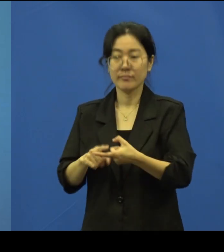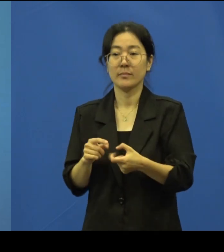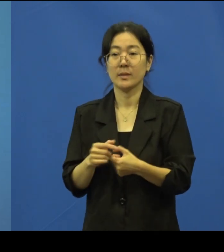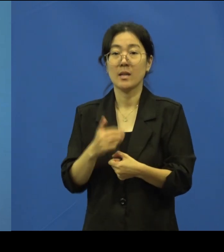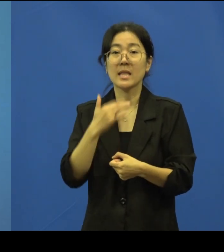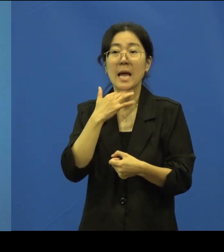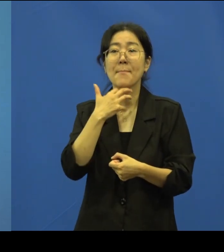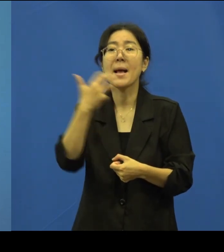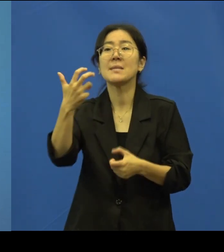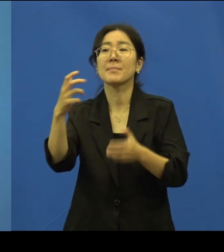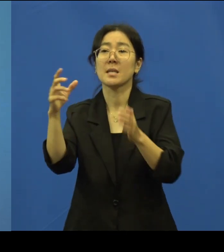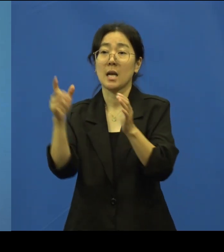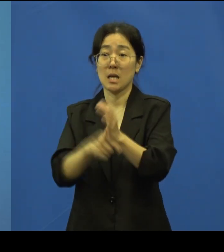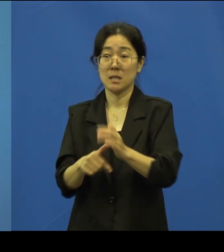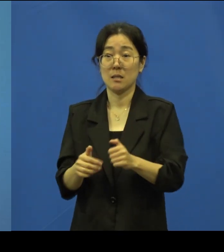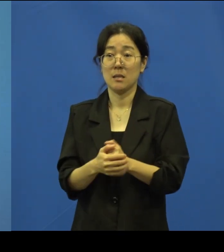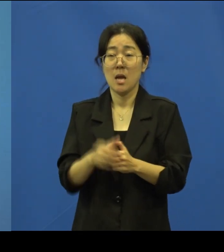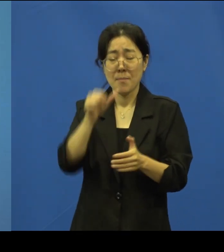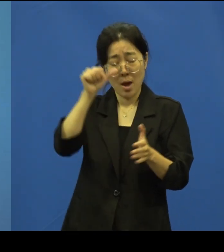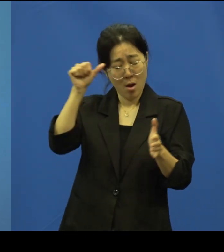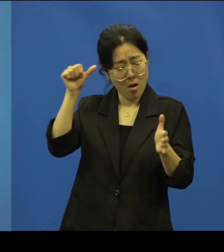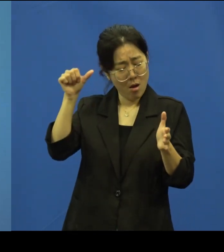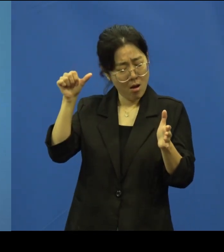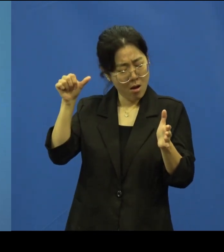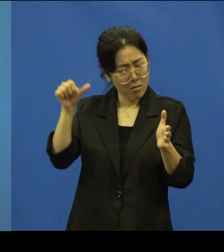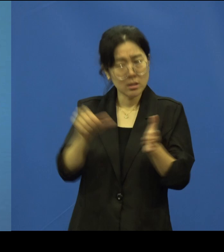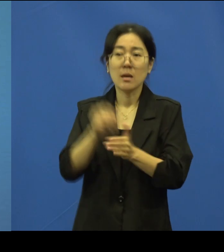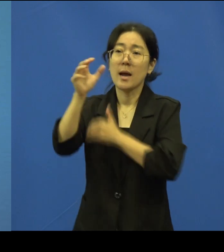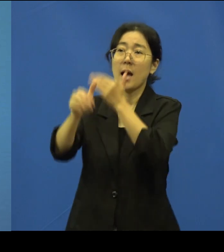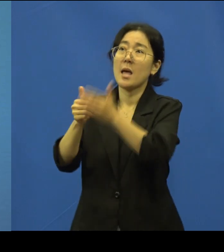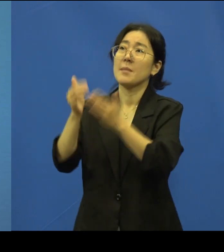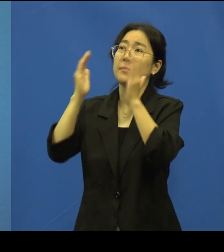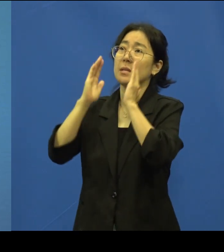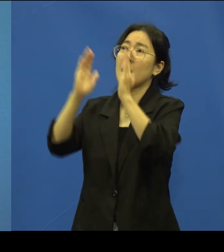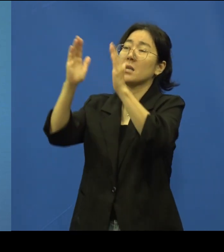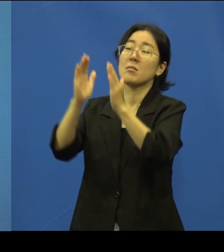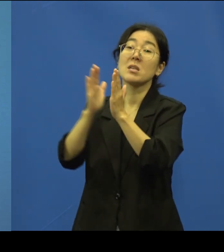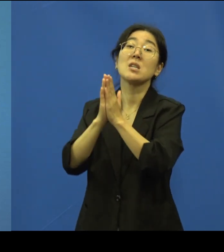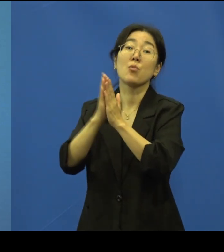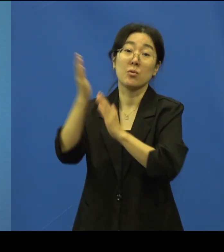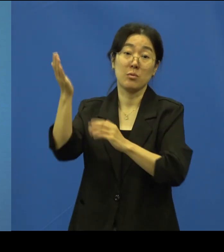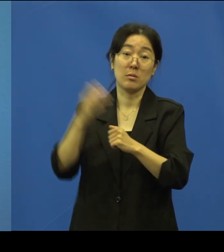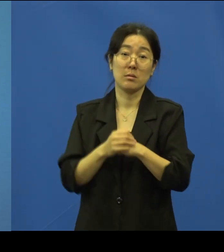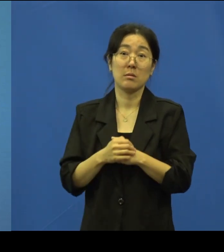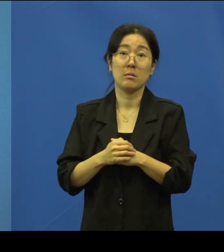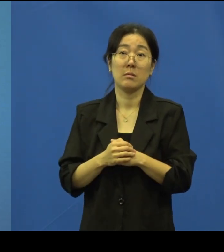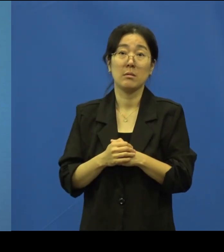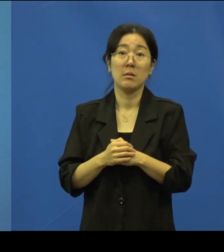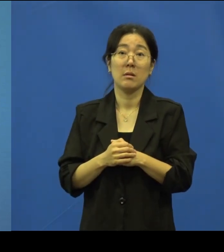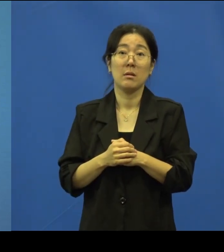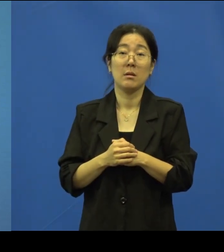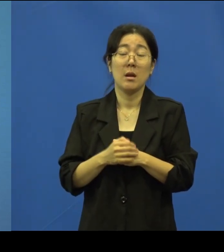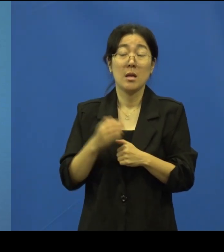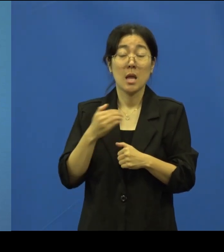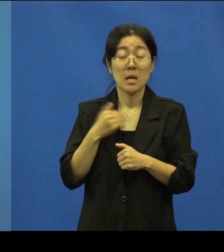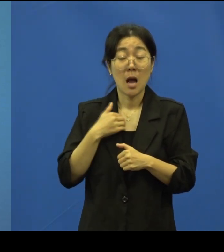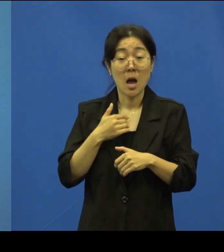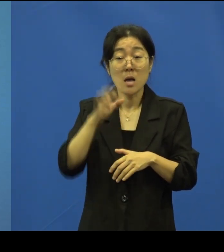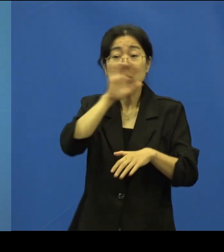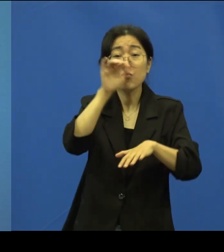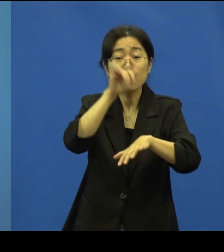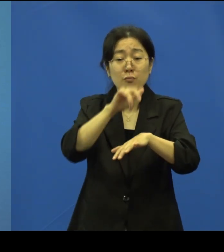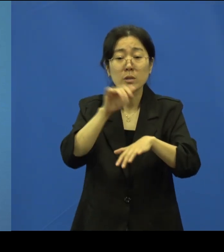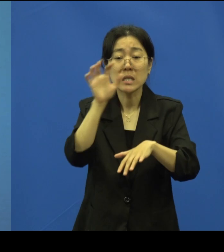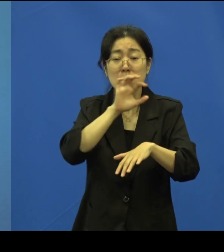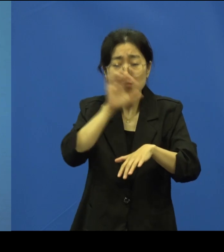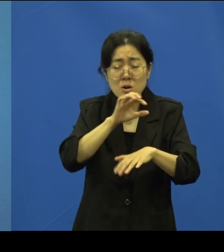3번 늘 하나님께 평생을 기도했던 사람입니다. 그러다 보니까 이방 땅에 가서도 얼마나 다니엘의